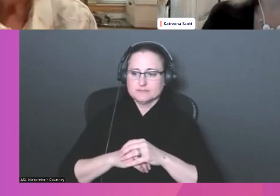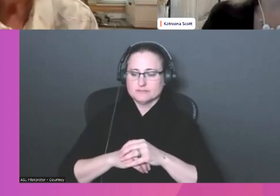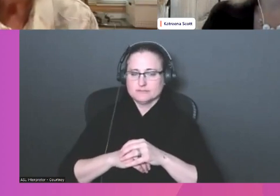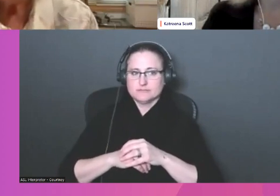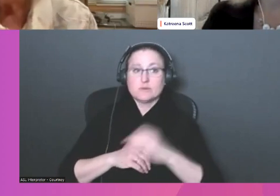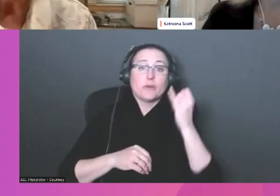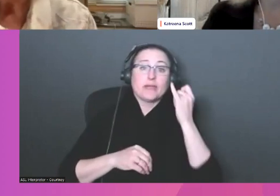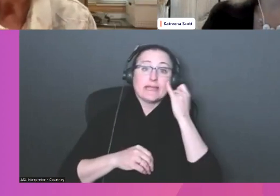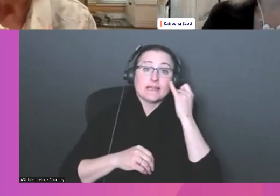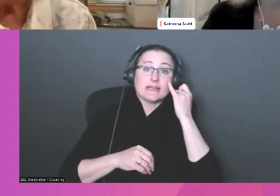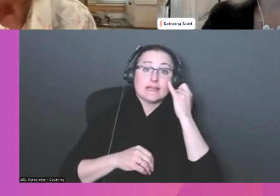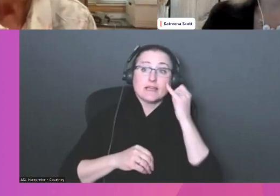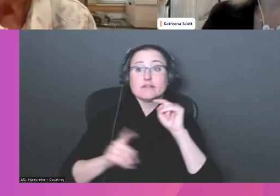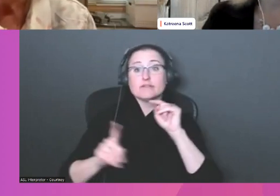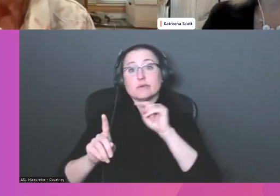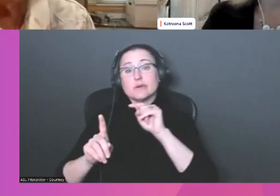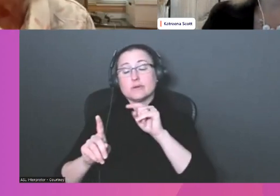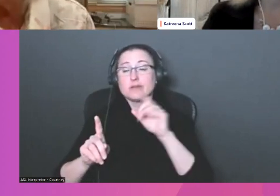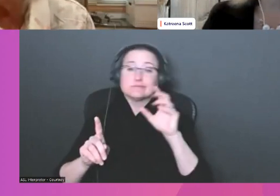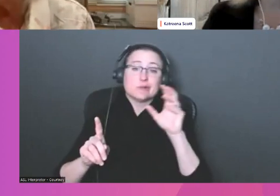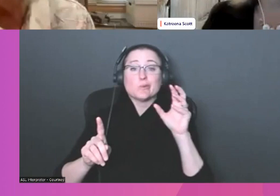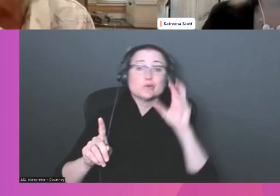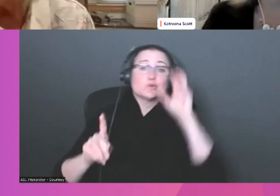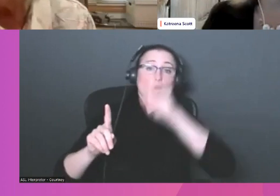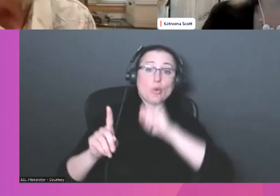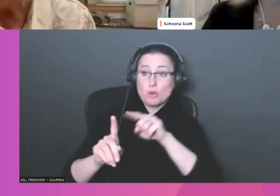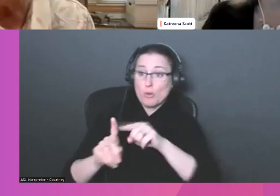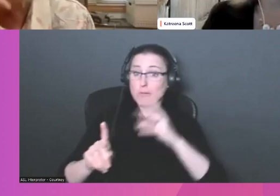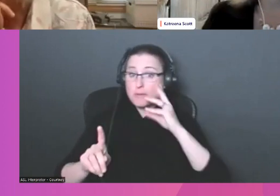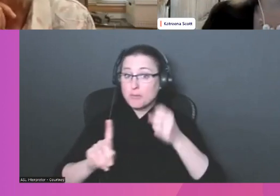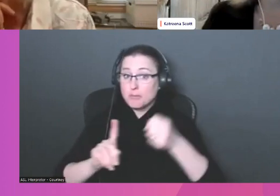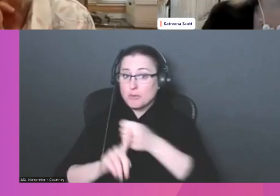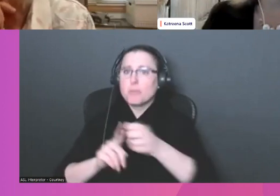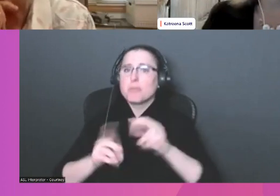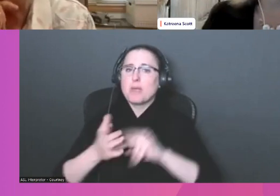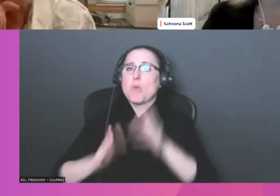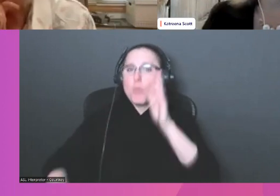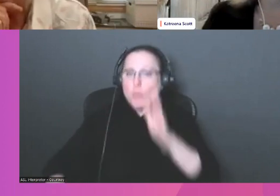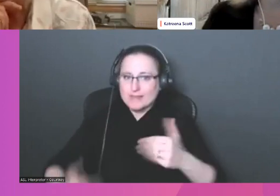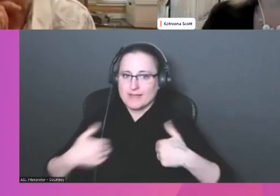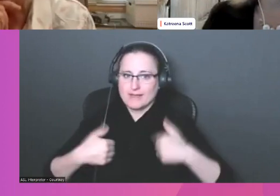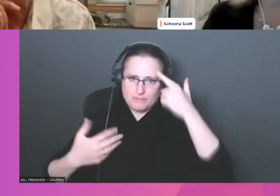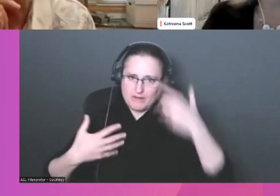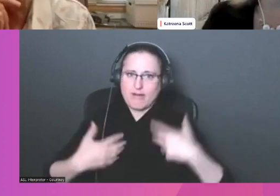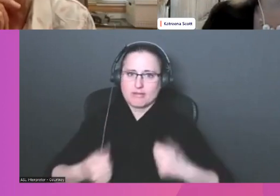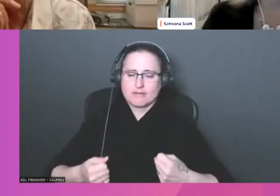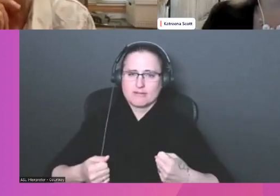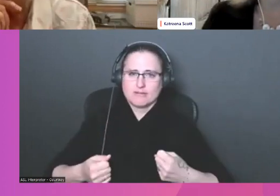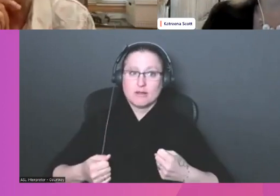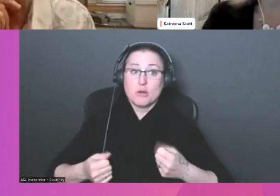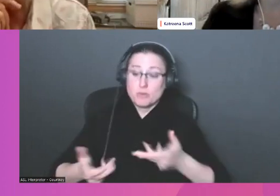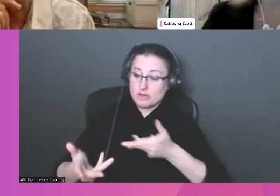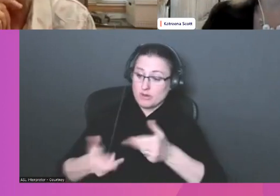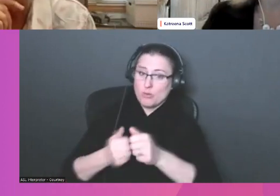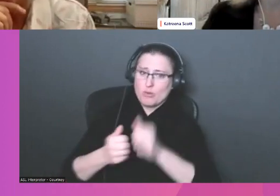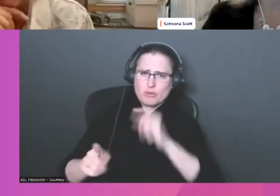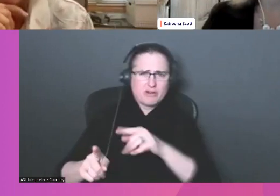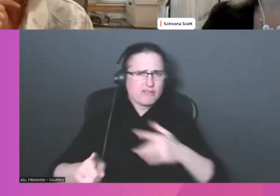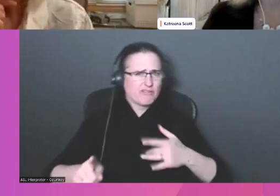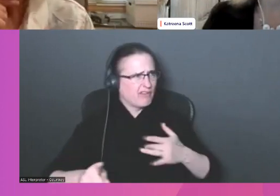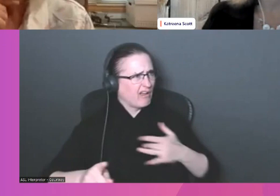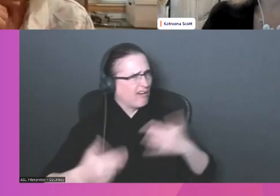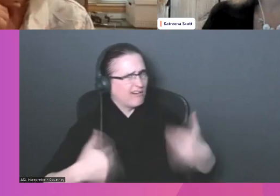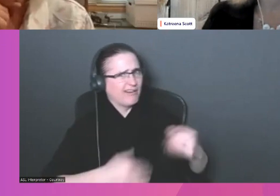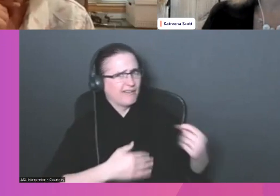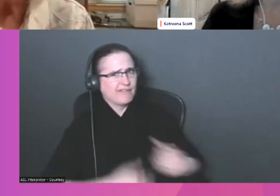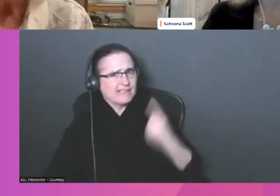stéréotype comme quoi si vous êtes une femme maltraitante, vous allez avoir des problèmes de santé mentale. Mais lorsqu'on parle aux femmes, elles trouvent